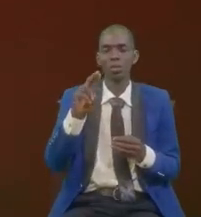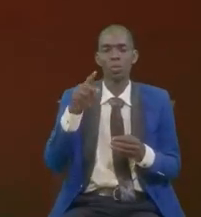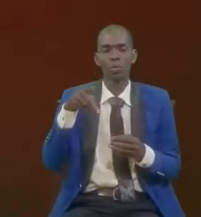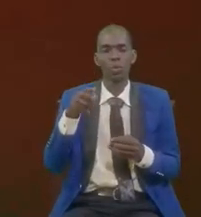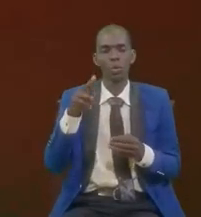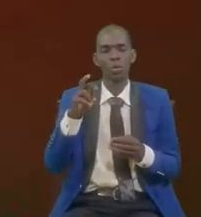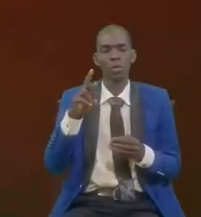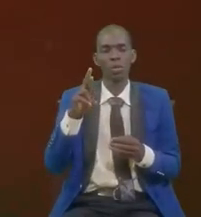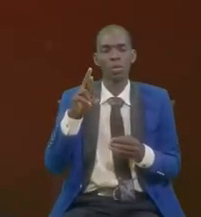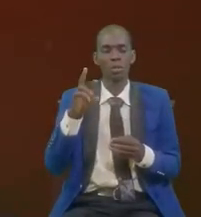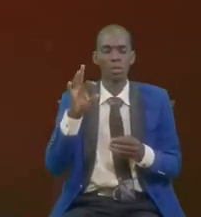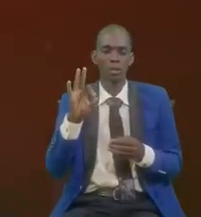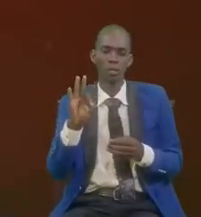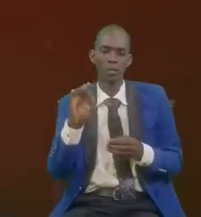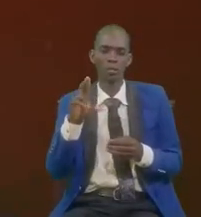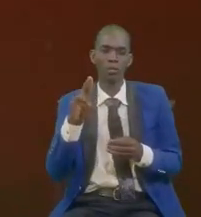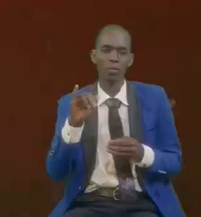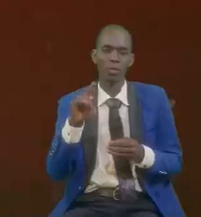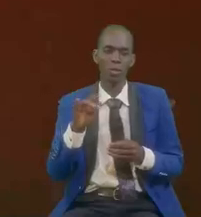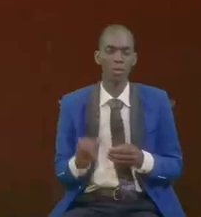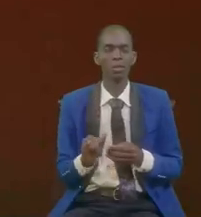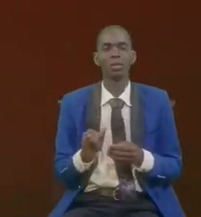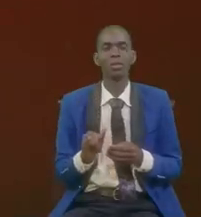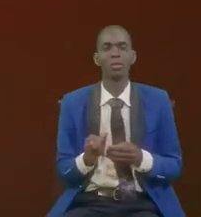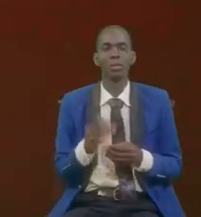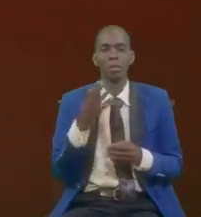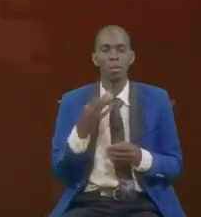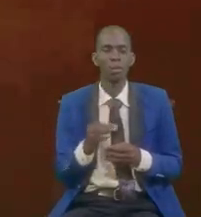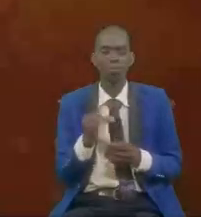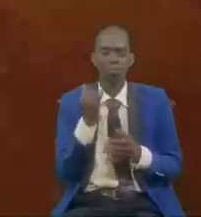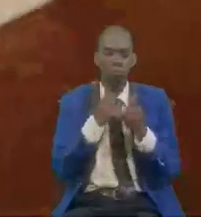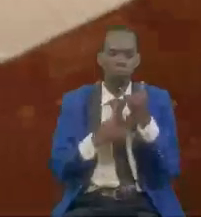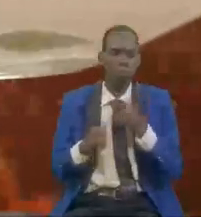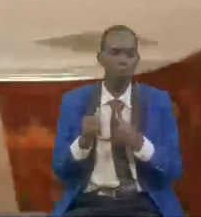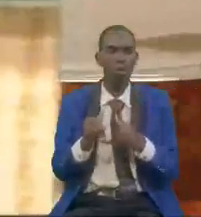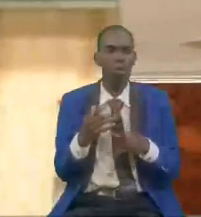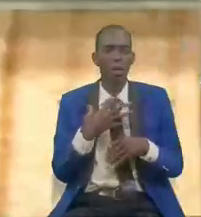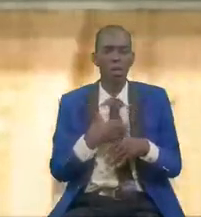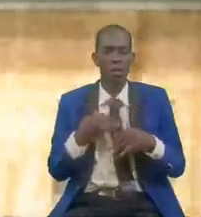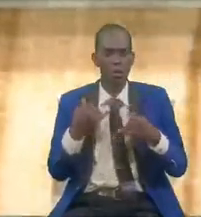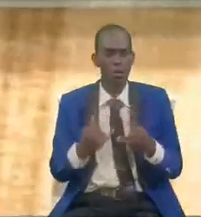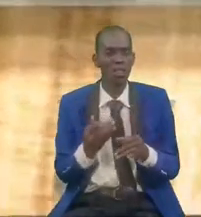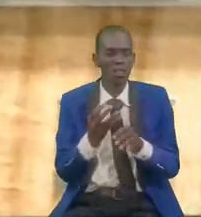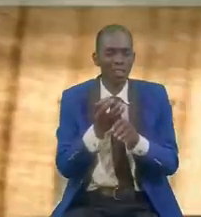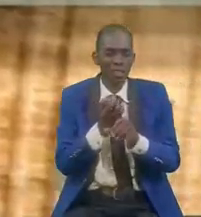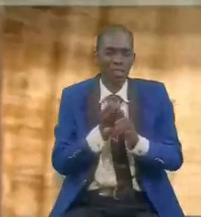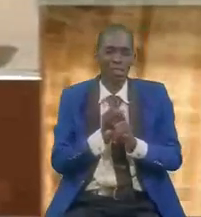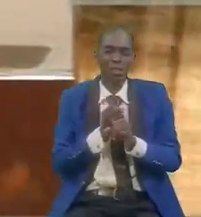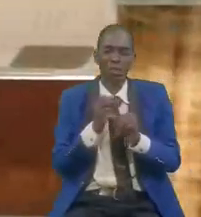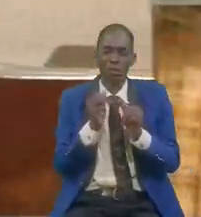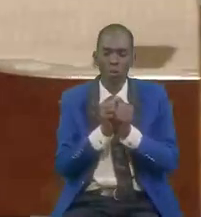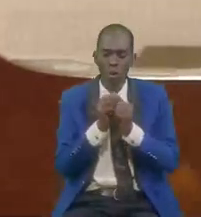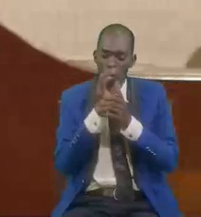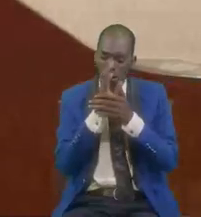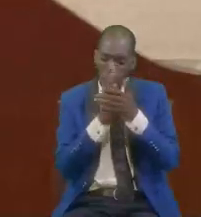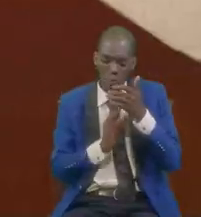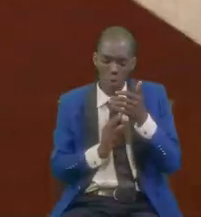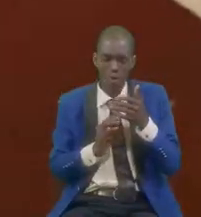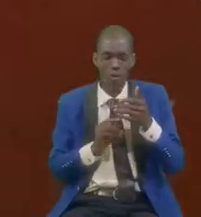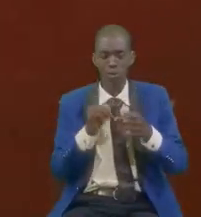avec douceur. Quand il y a l'orgueil, on ne peut pas recevoir la parole de